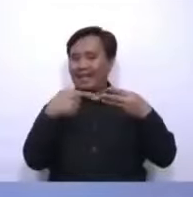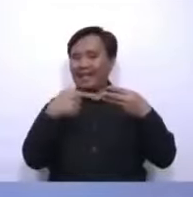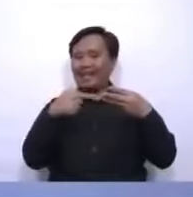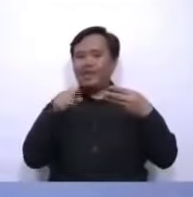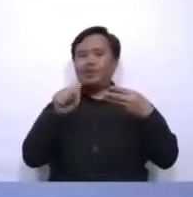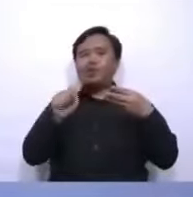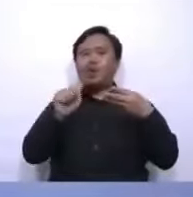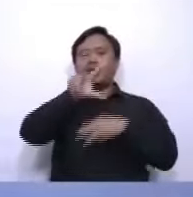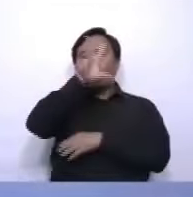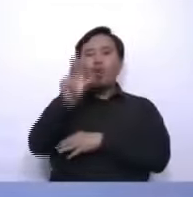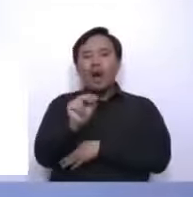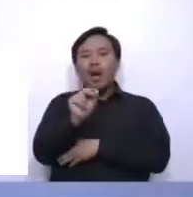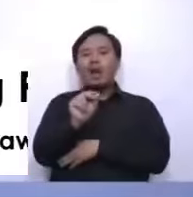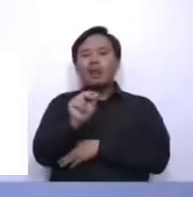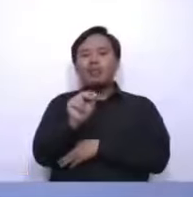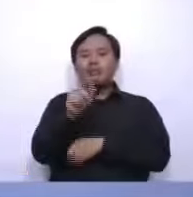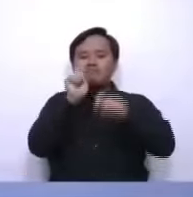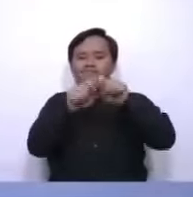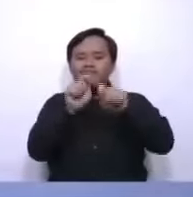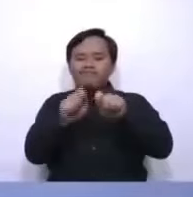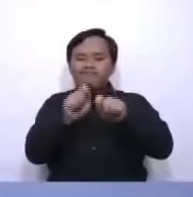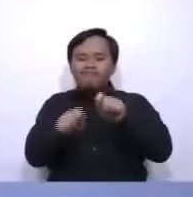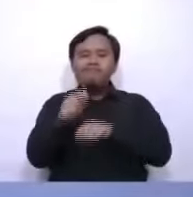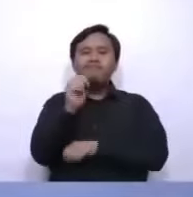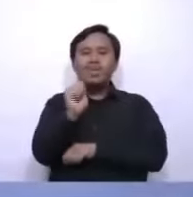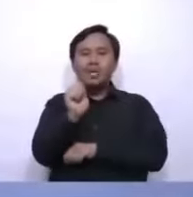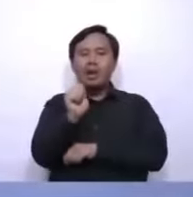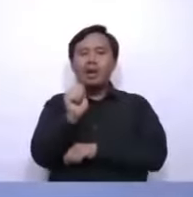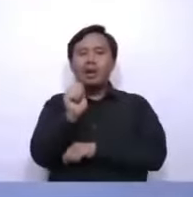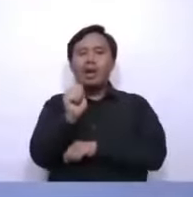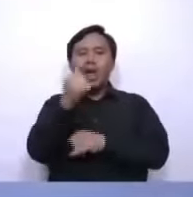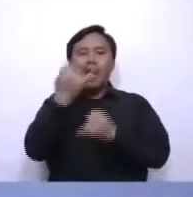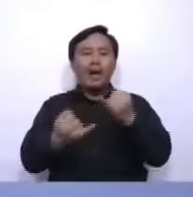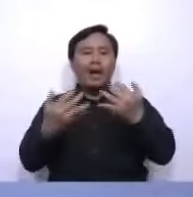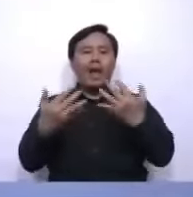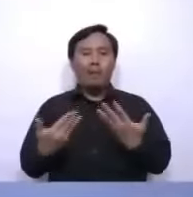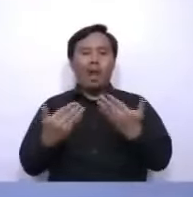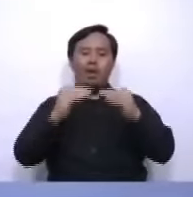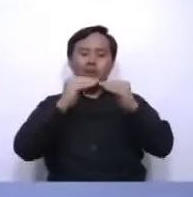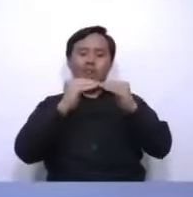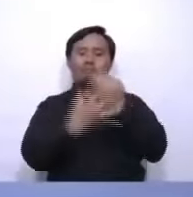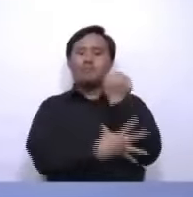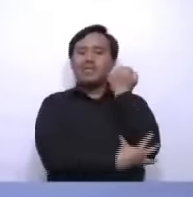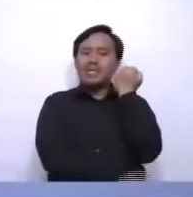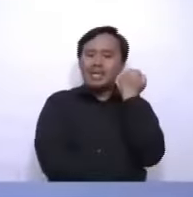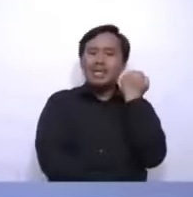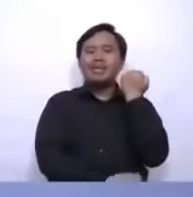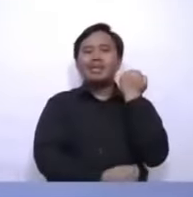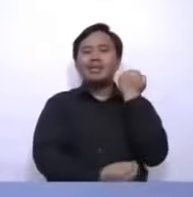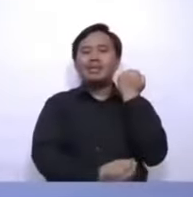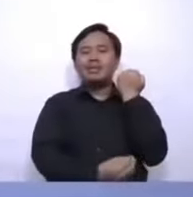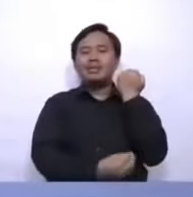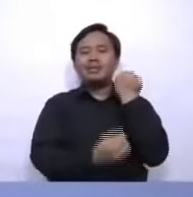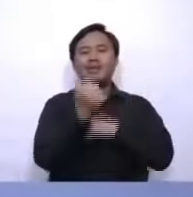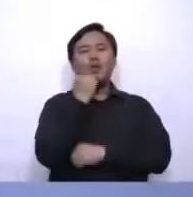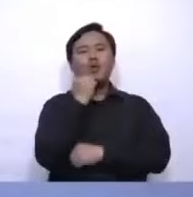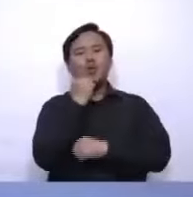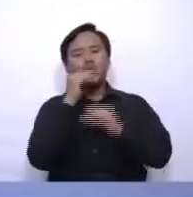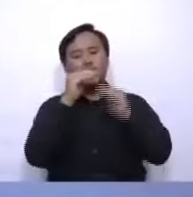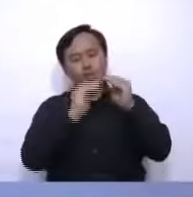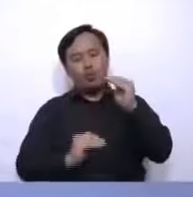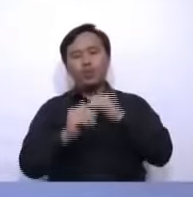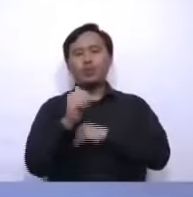Jawa Barat terjadi adanya perbaikan sehingga penurunan apa yang disebut kemiskinan dan juga pengangguran.